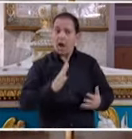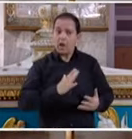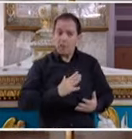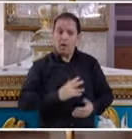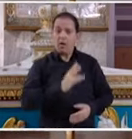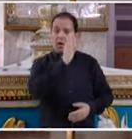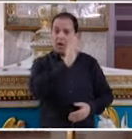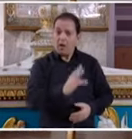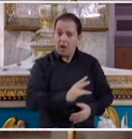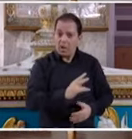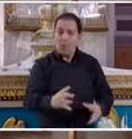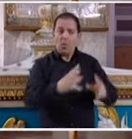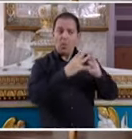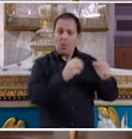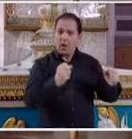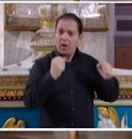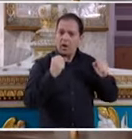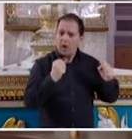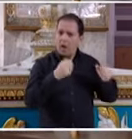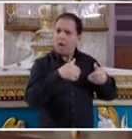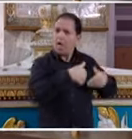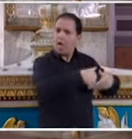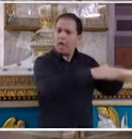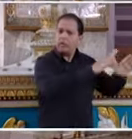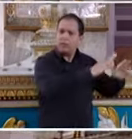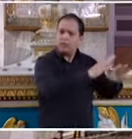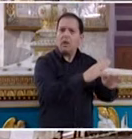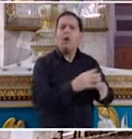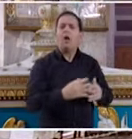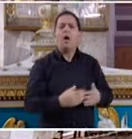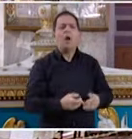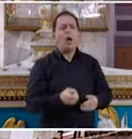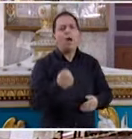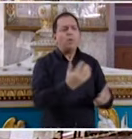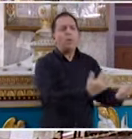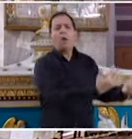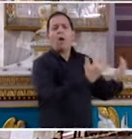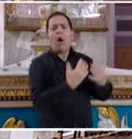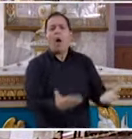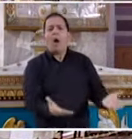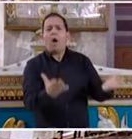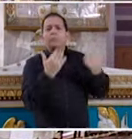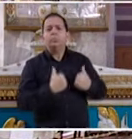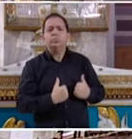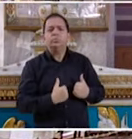εκαθαρίστησαν, οι δε 9 που ουχε